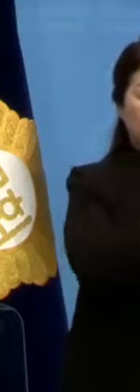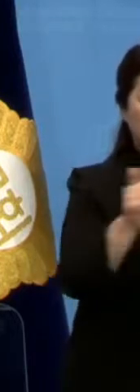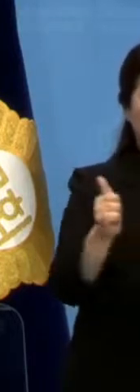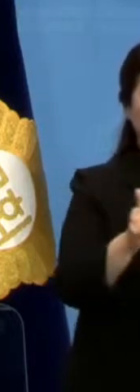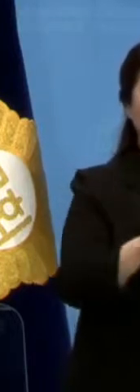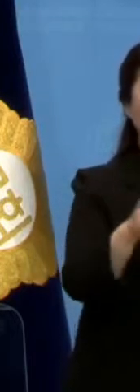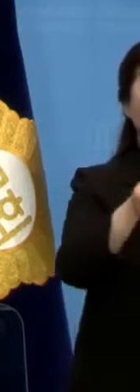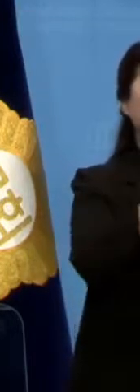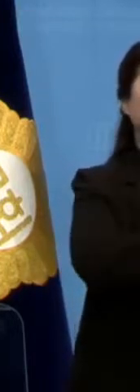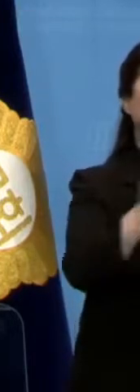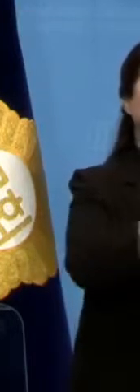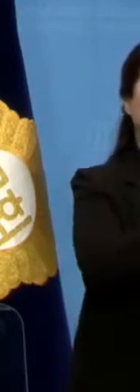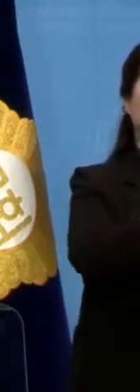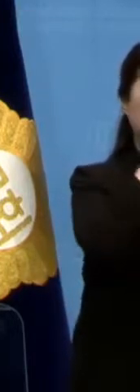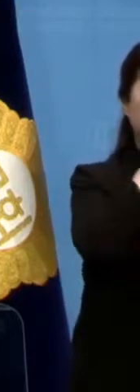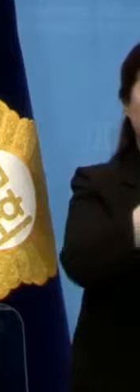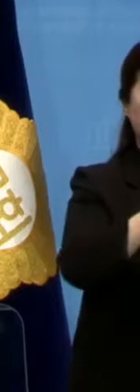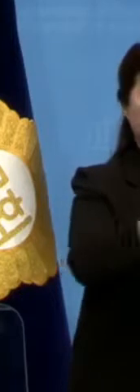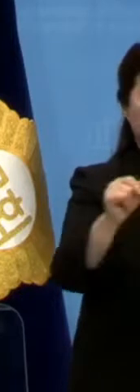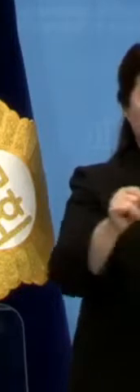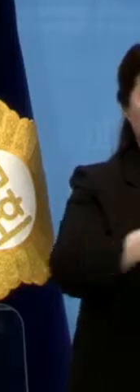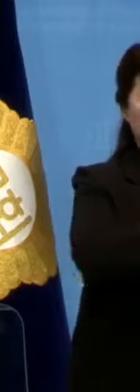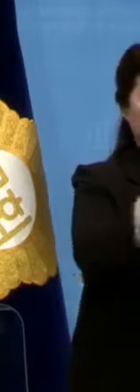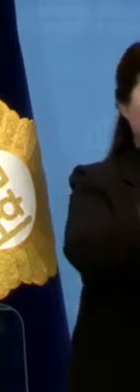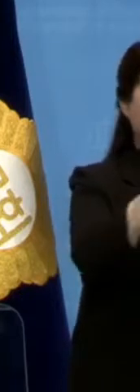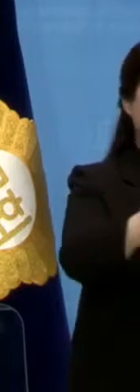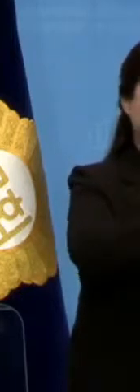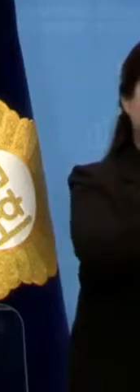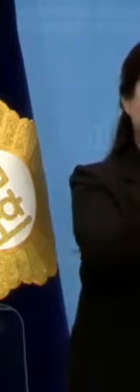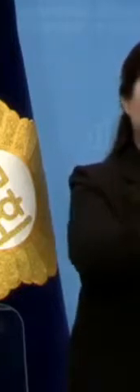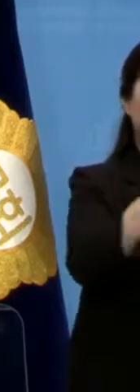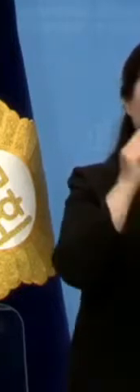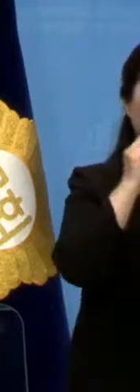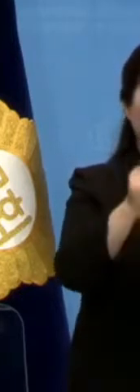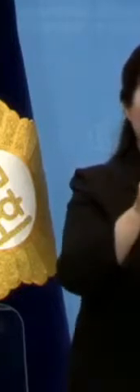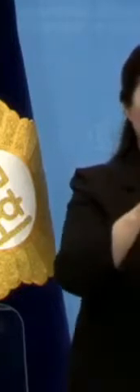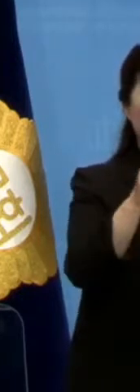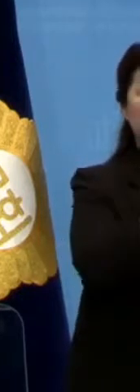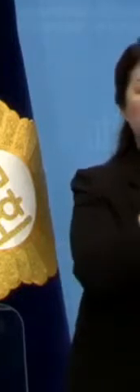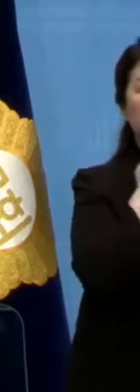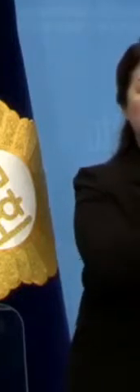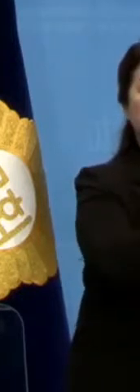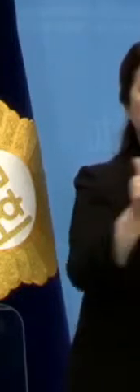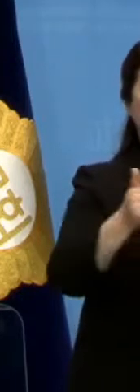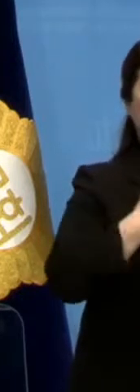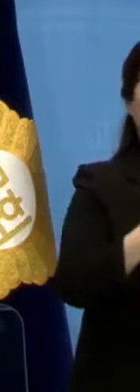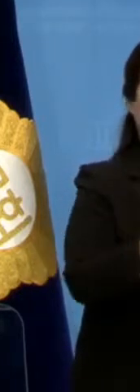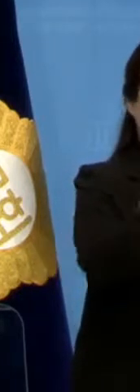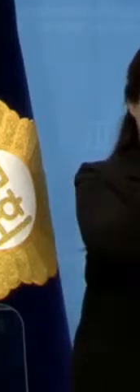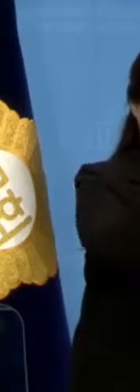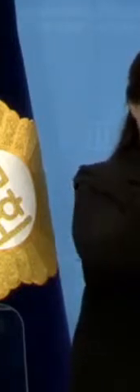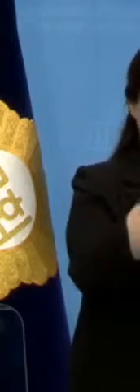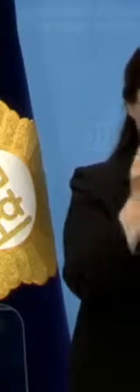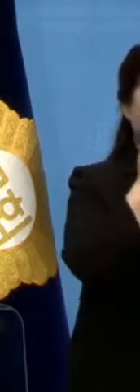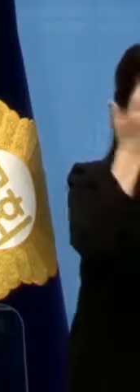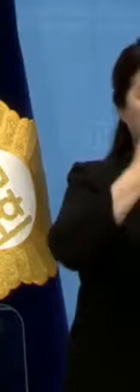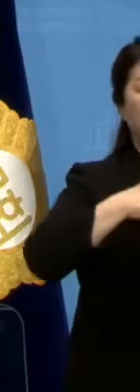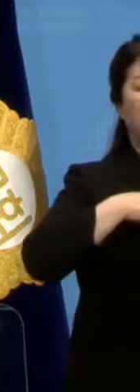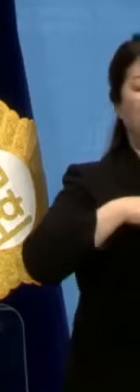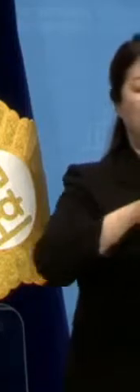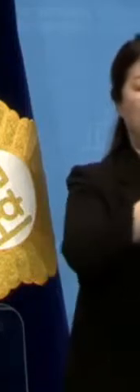있습니다. 부동산 시장은 망가질 대로 망가졌고 무주택자들은 내 집 마련의 꿈을 포기하고